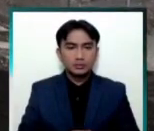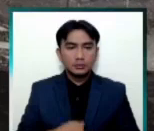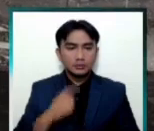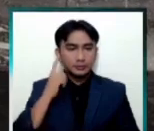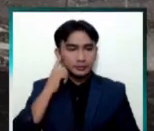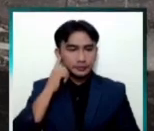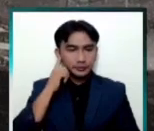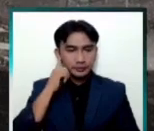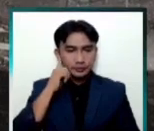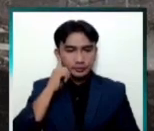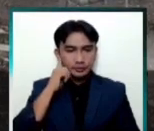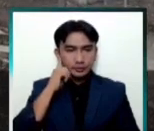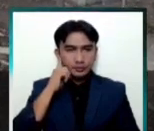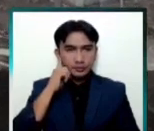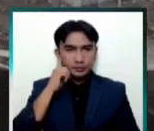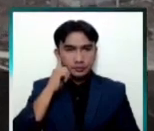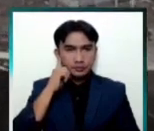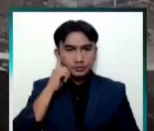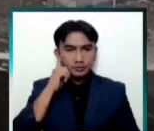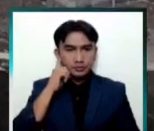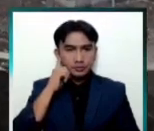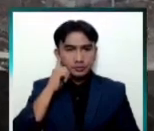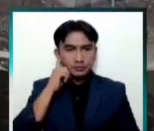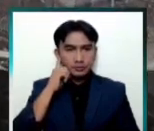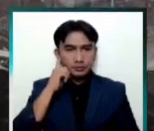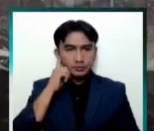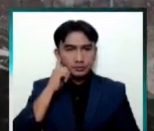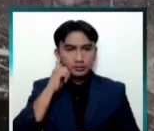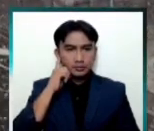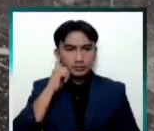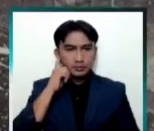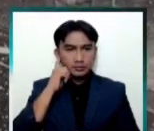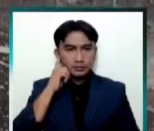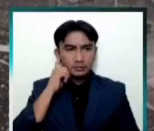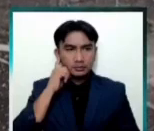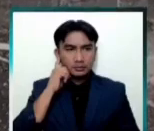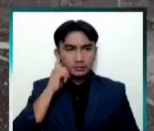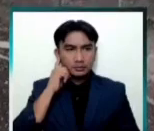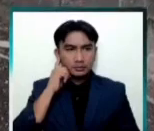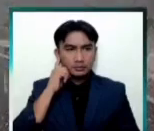Catalonia sa loob ng 2 dekada ayon sa kanilang meteorological agency.